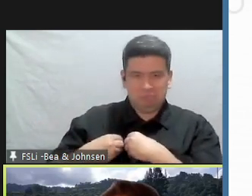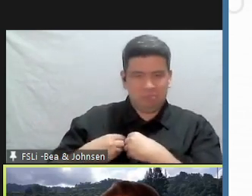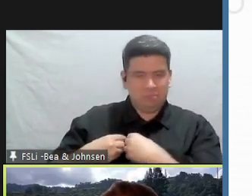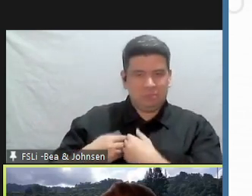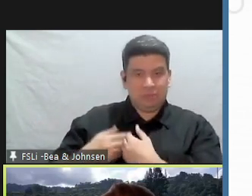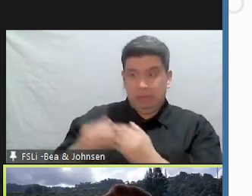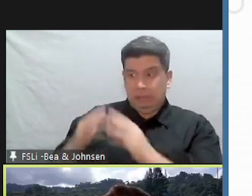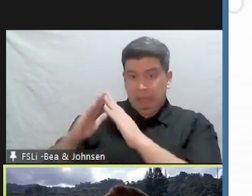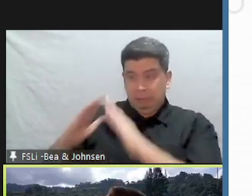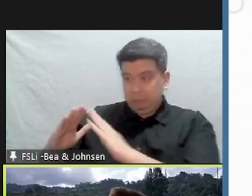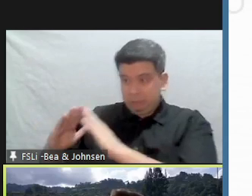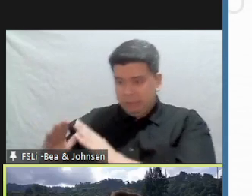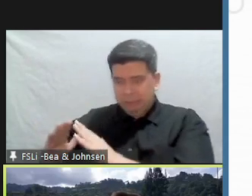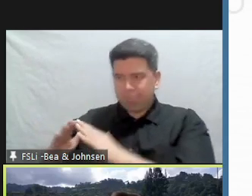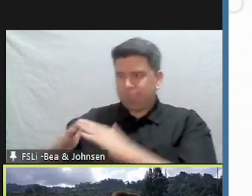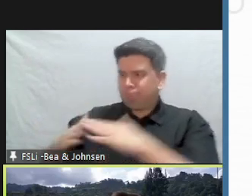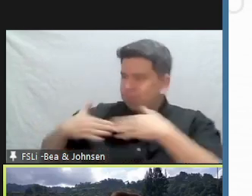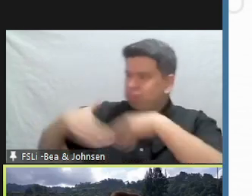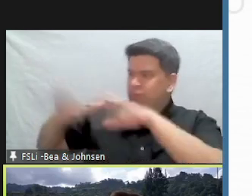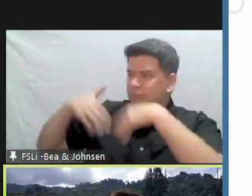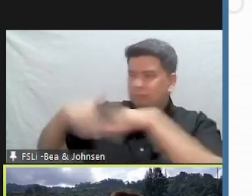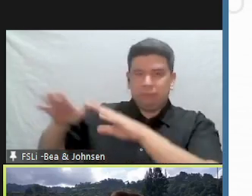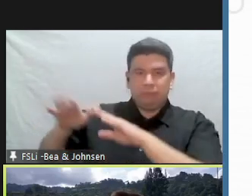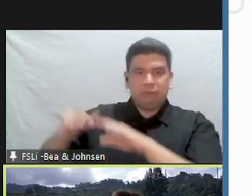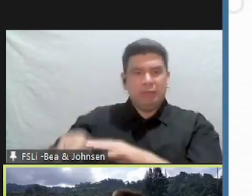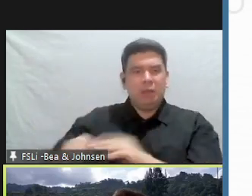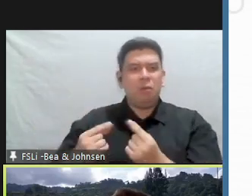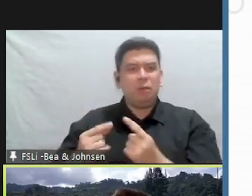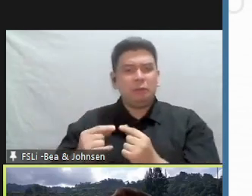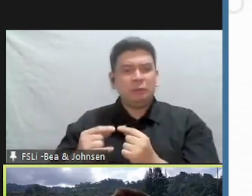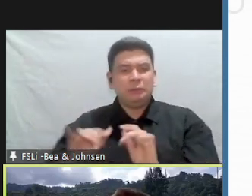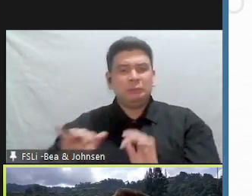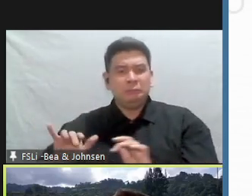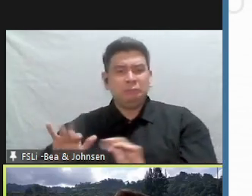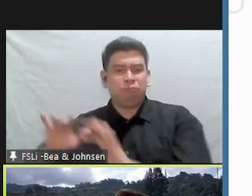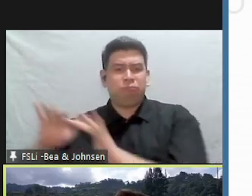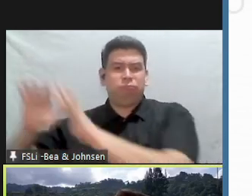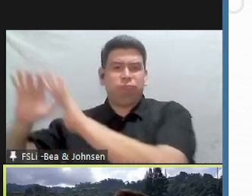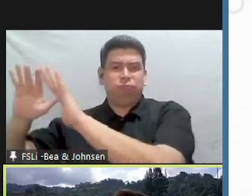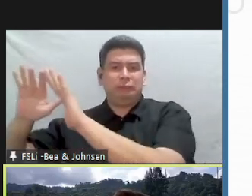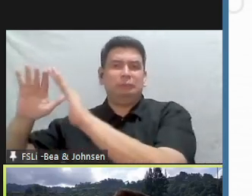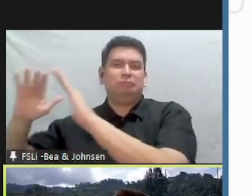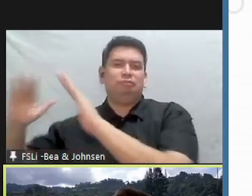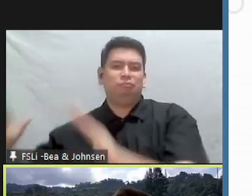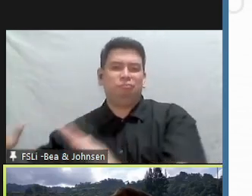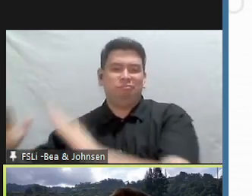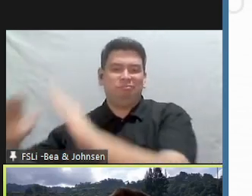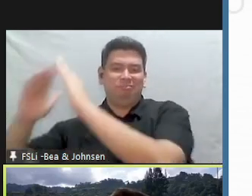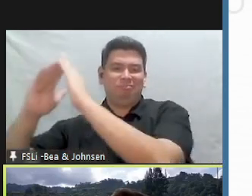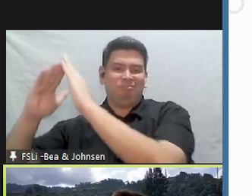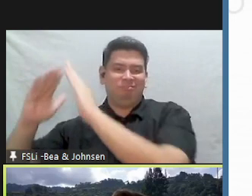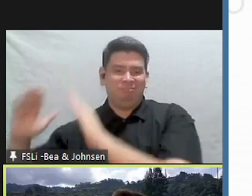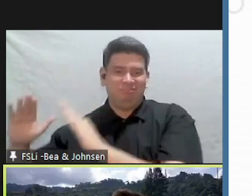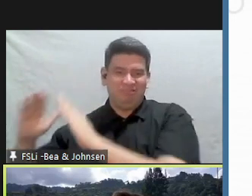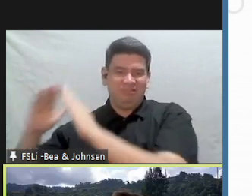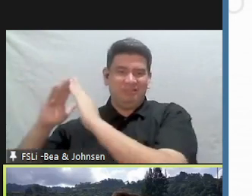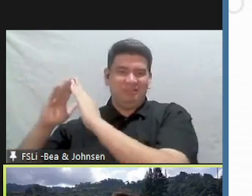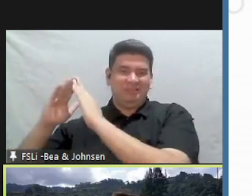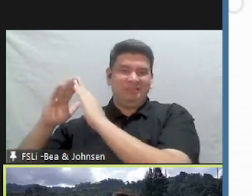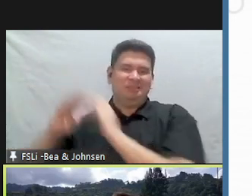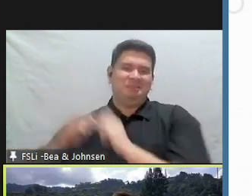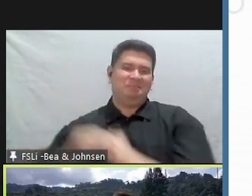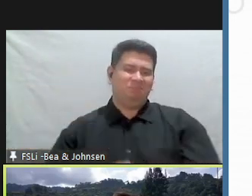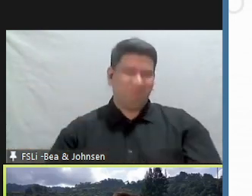at pinapalabas na sila ay mga headhunters, na sila ay hindi sibilisado kasi kailangan